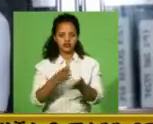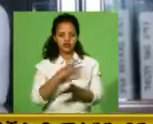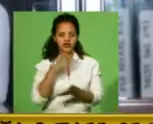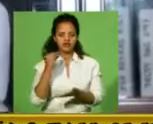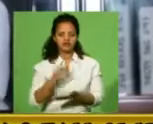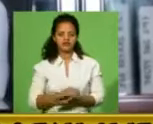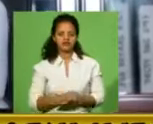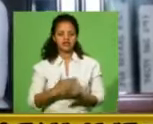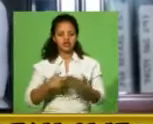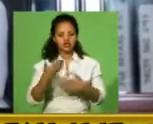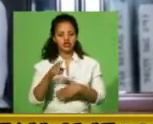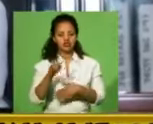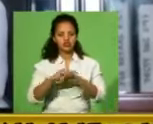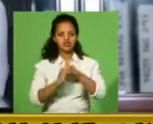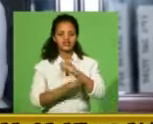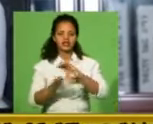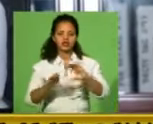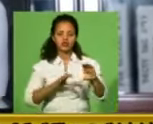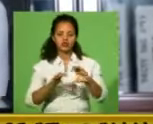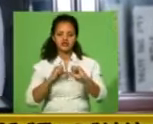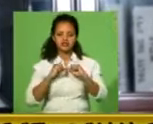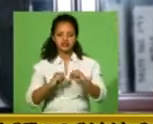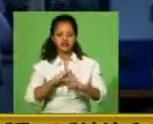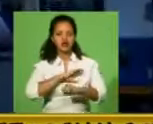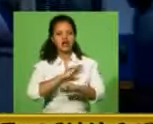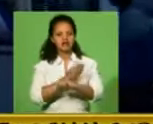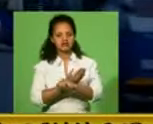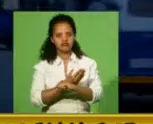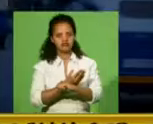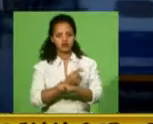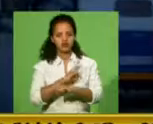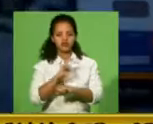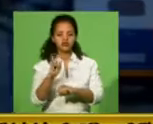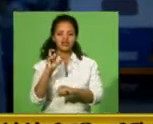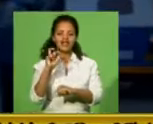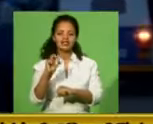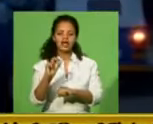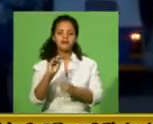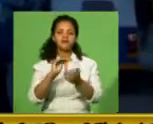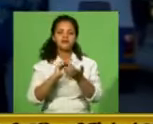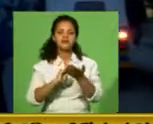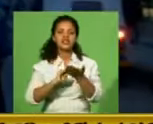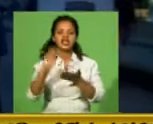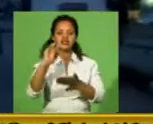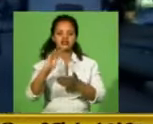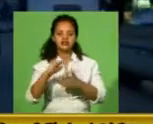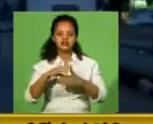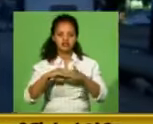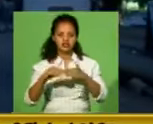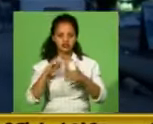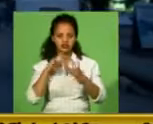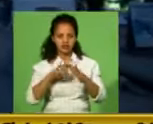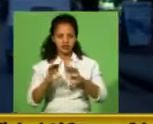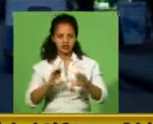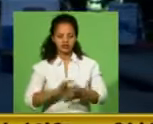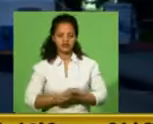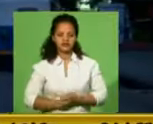ቀጣይ እሱን መሰረት አድርጎ በሚቻለው አቅም 230 ሚሊዮን ብር ነው ዲማንድ የሚያደርገው።